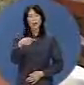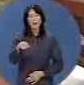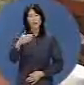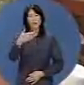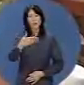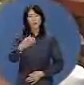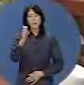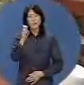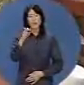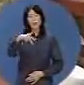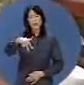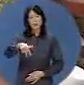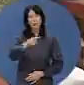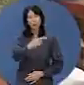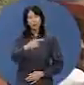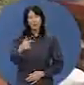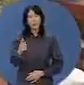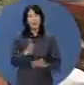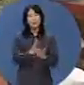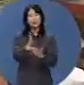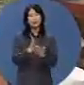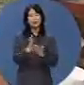クロスな